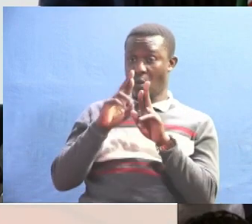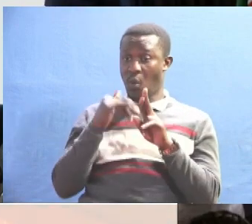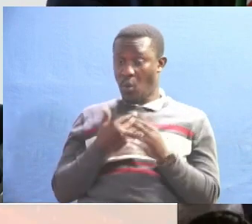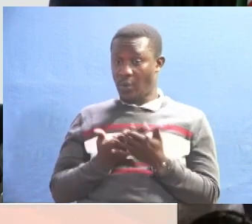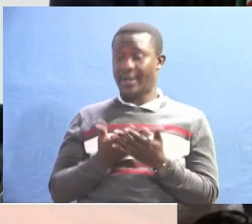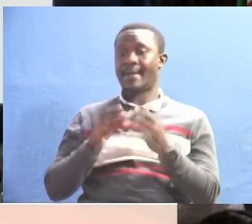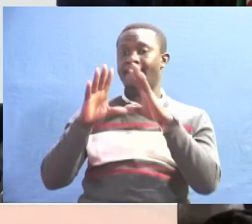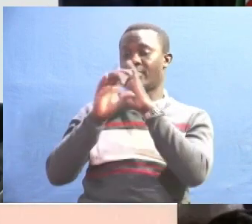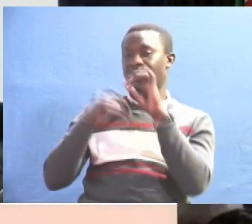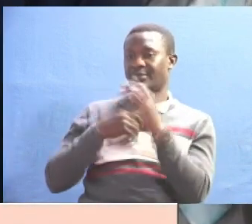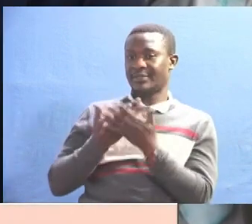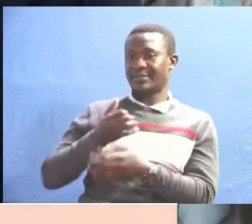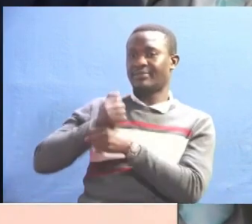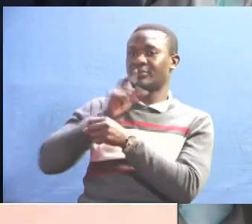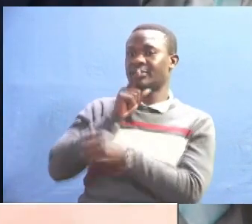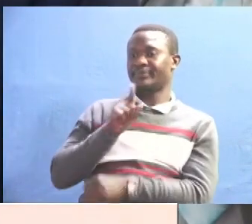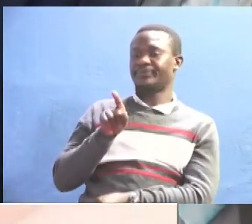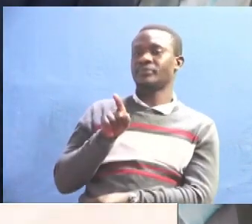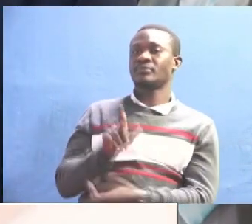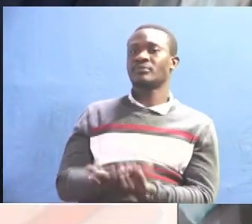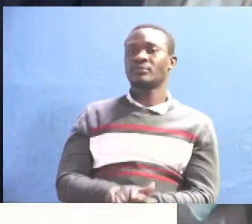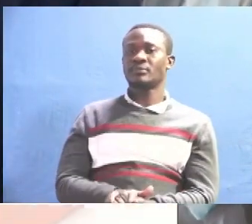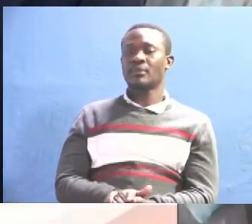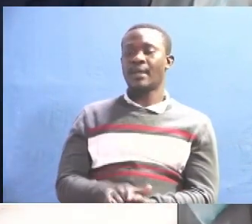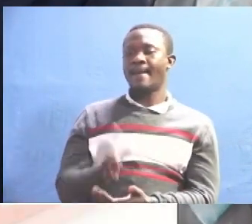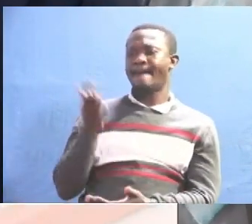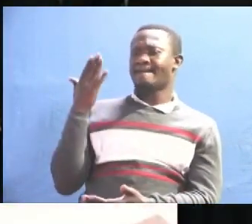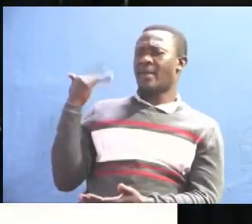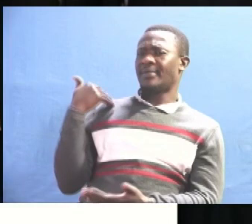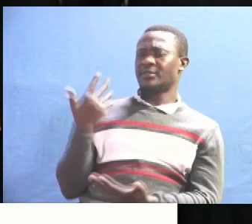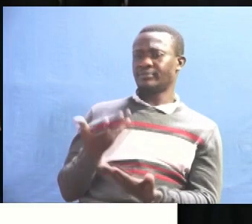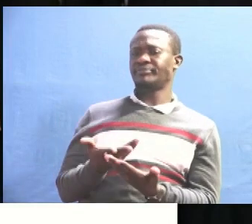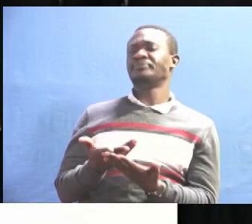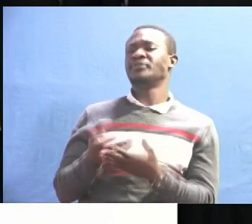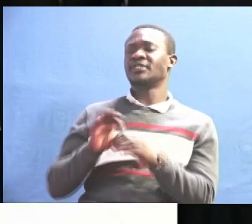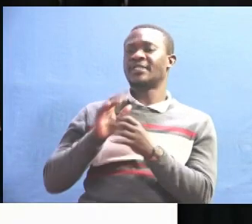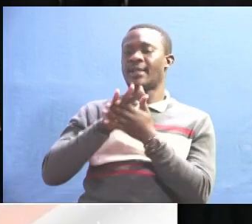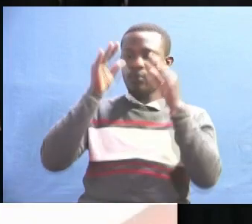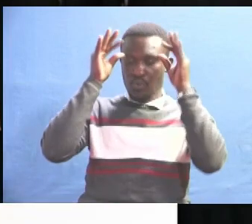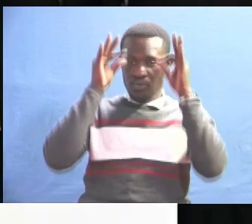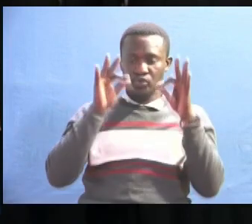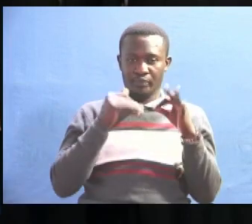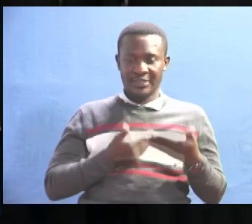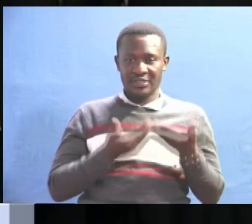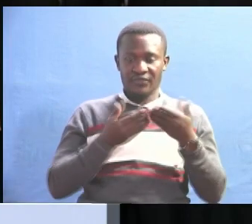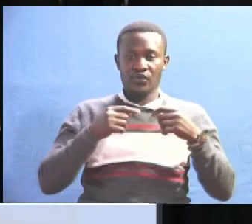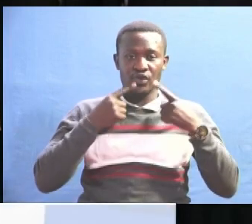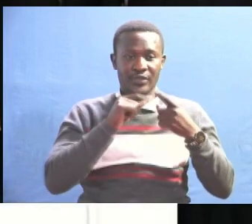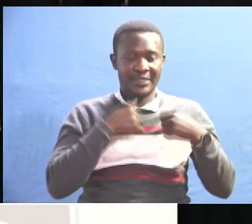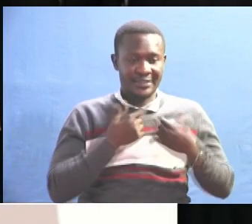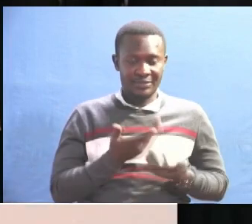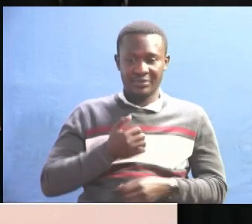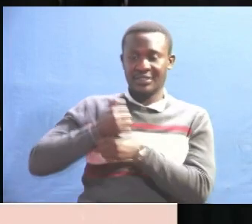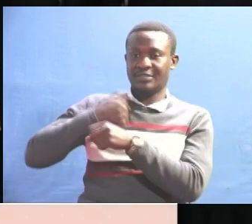wa mataifa hayo wamemuunga mkono. Awali, shirika la ushirikiano wa Kiislamu lilitoa taarifa ya